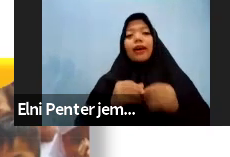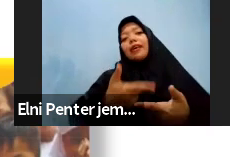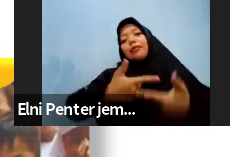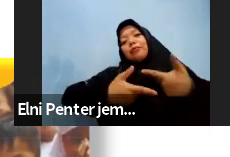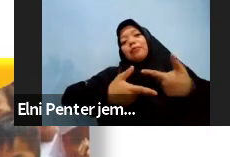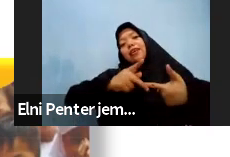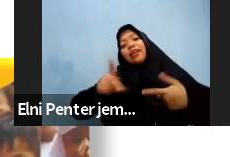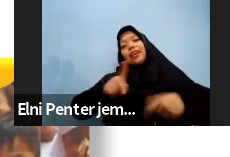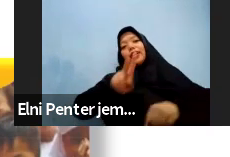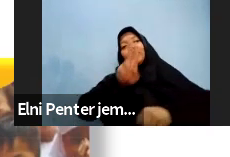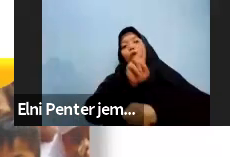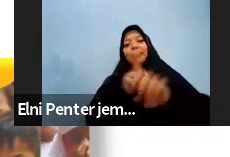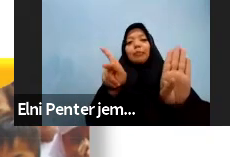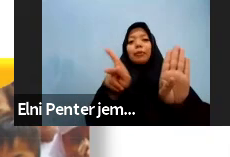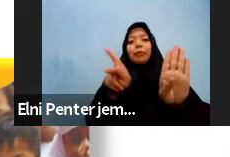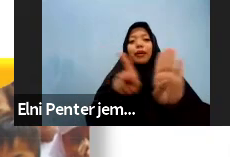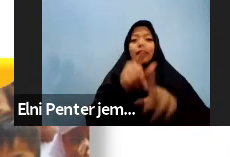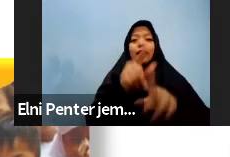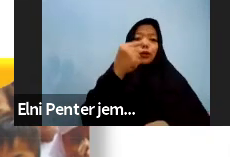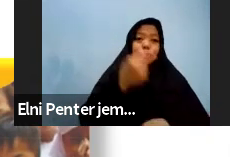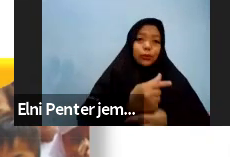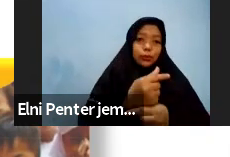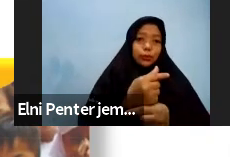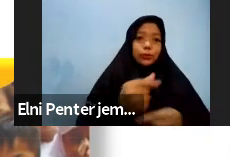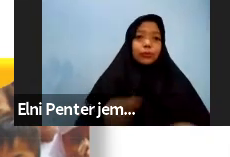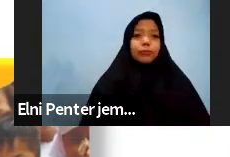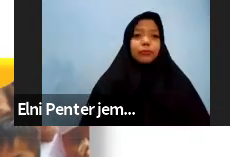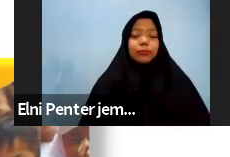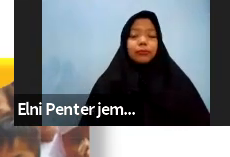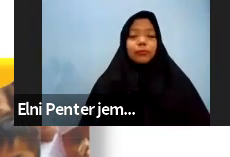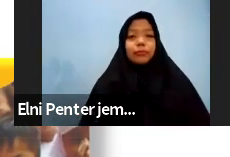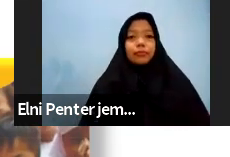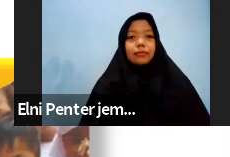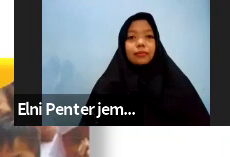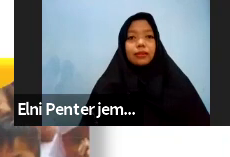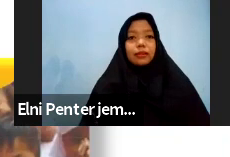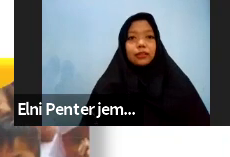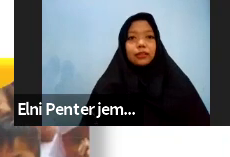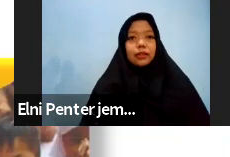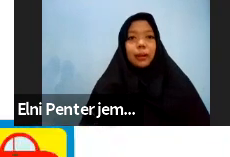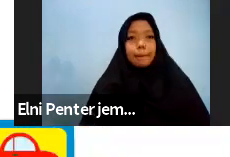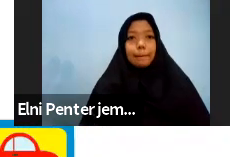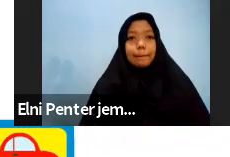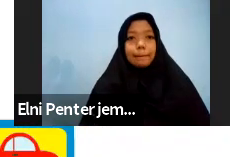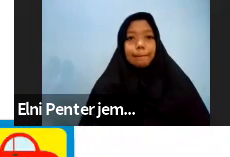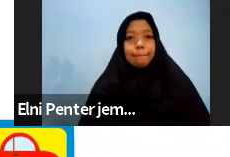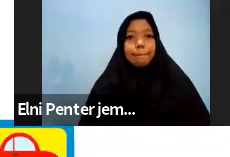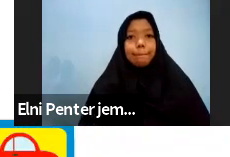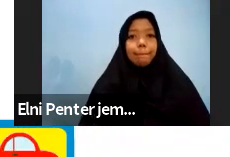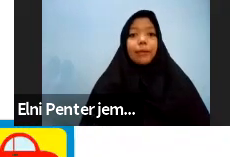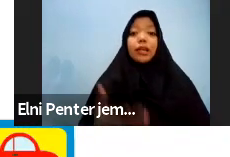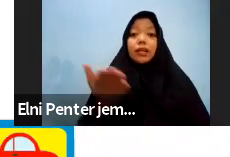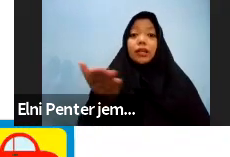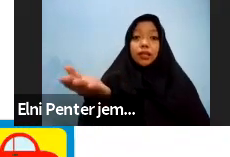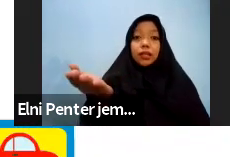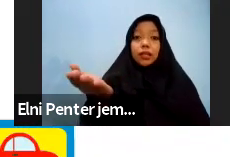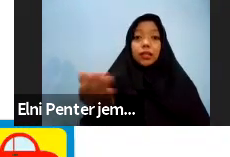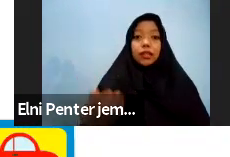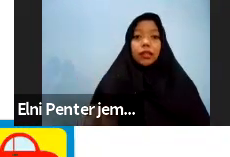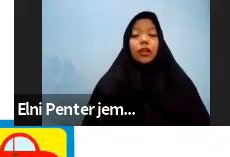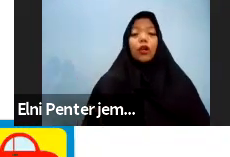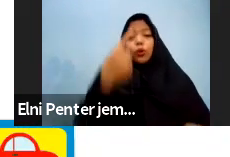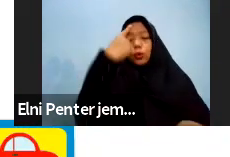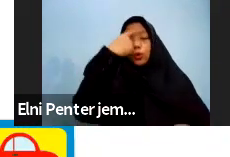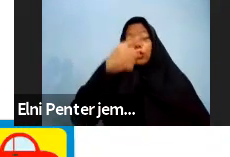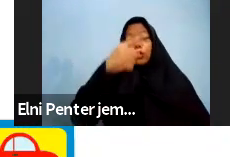eh sakit Saya lanjut ya Nah ini adalah produk untuk sekolah dasar